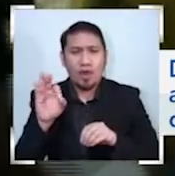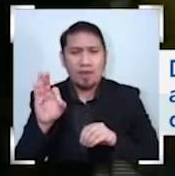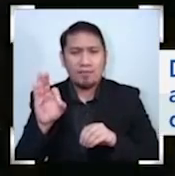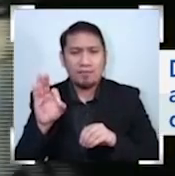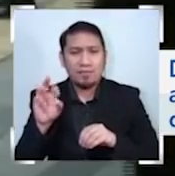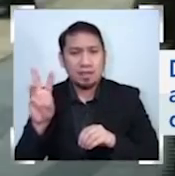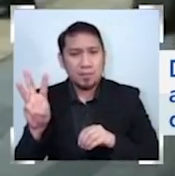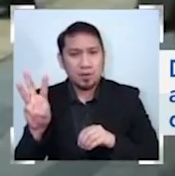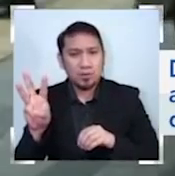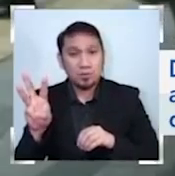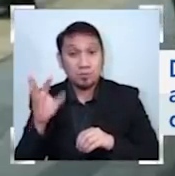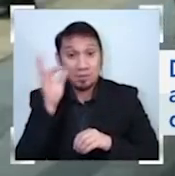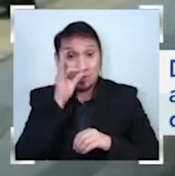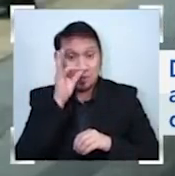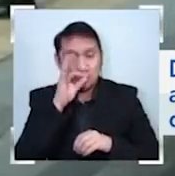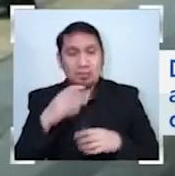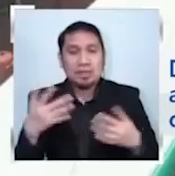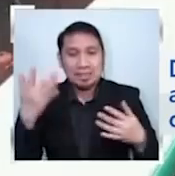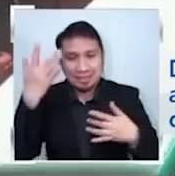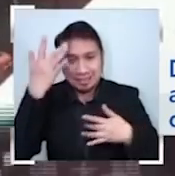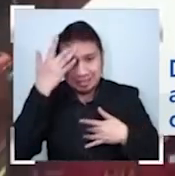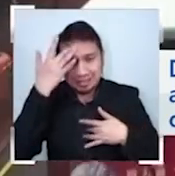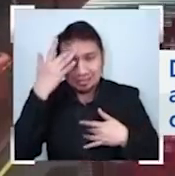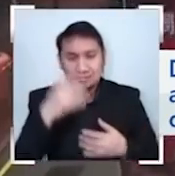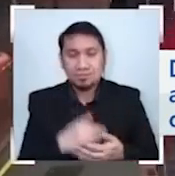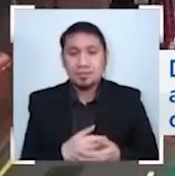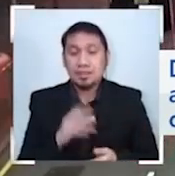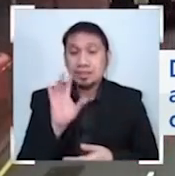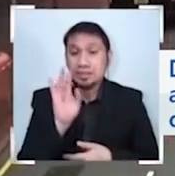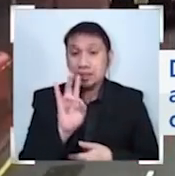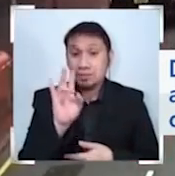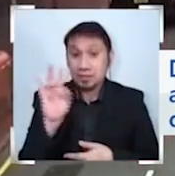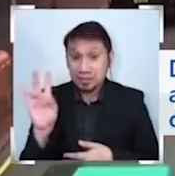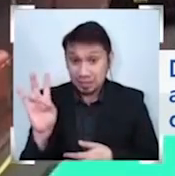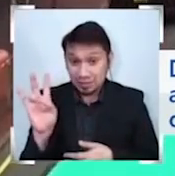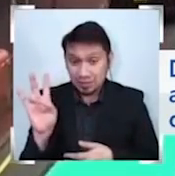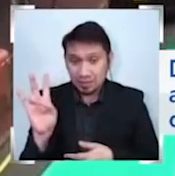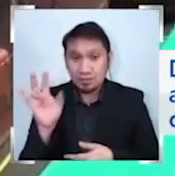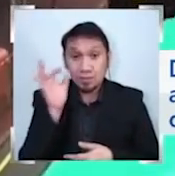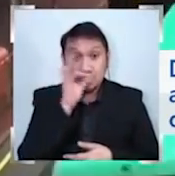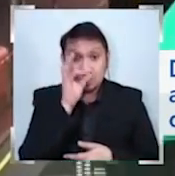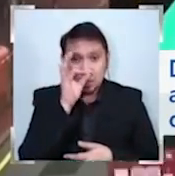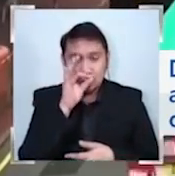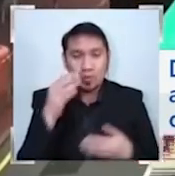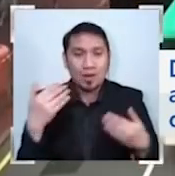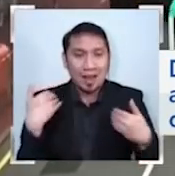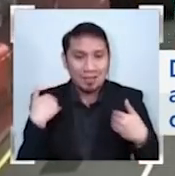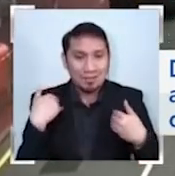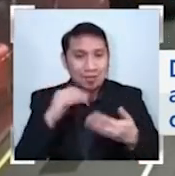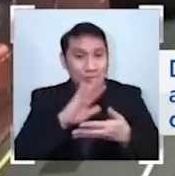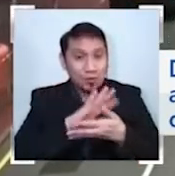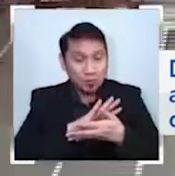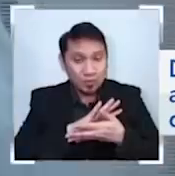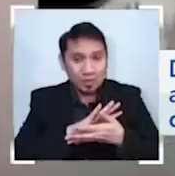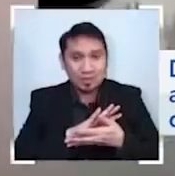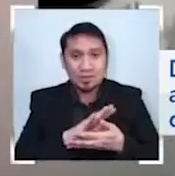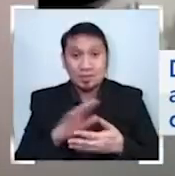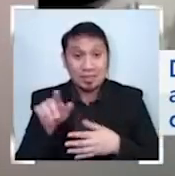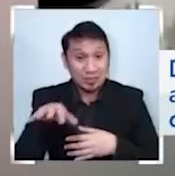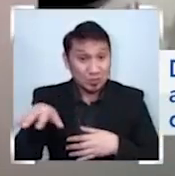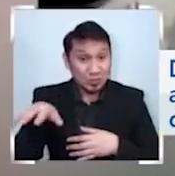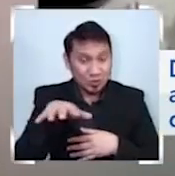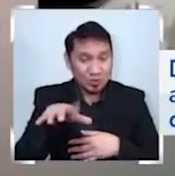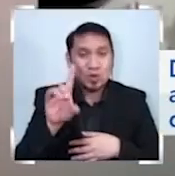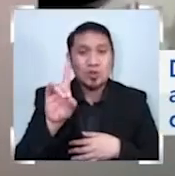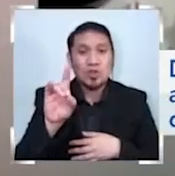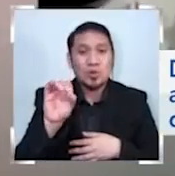ng DFA, hindi bababa sa 77 OFWs ang nagka-COVID, karamihan sa kanila mga domestic helper.